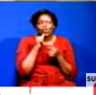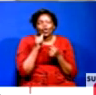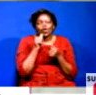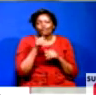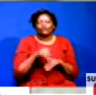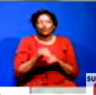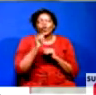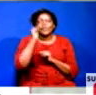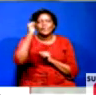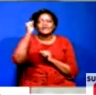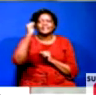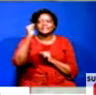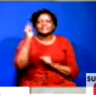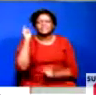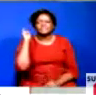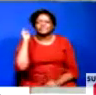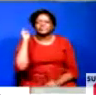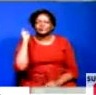siasa.